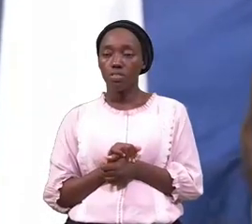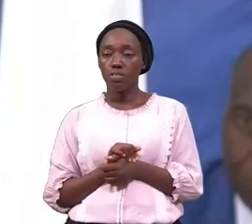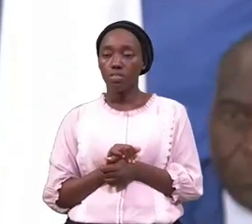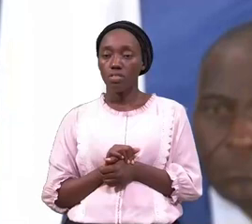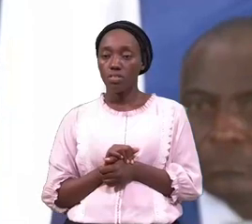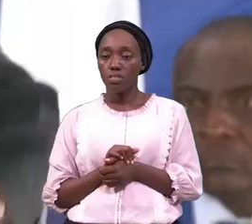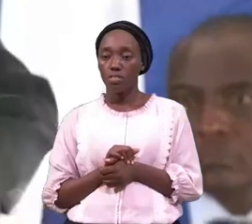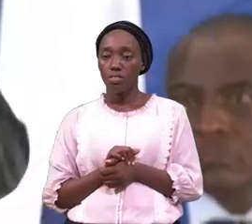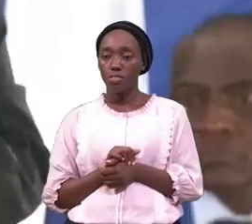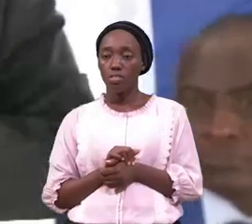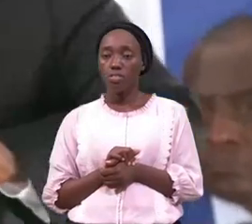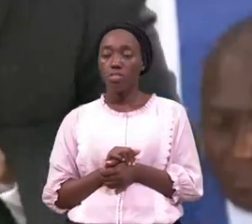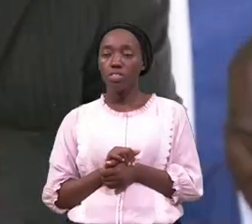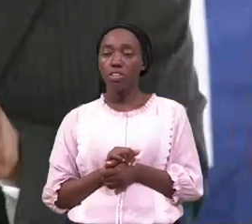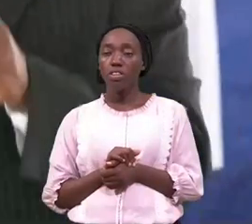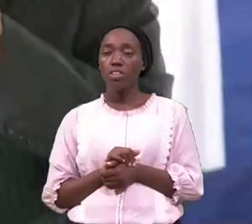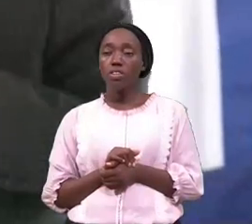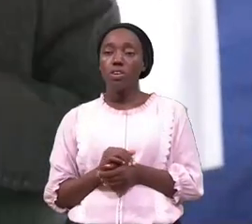conviction.